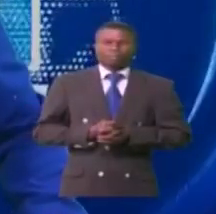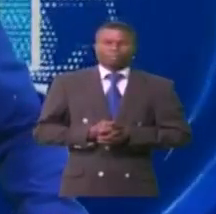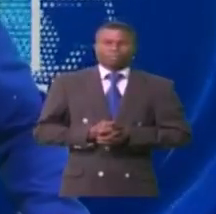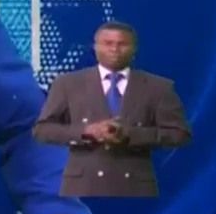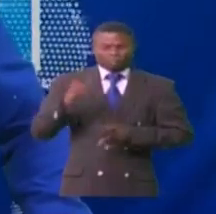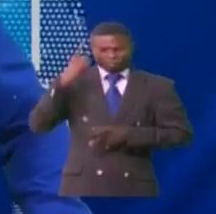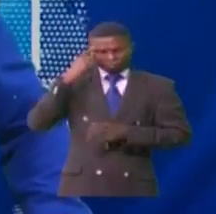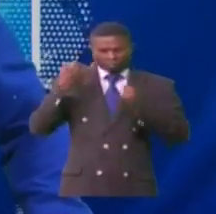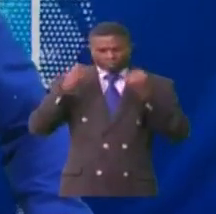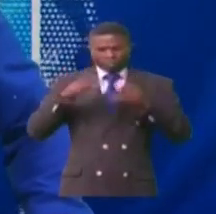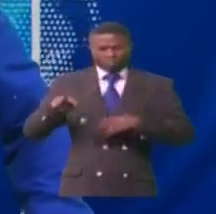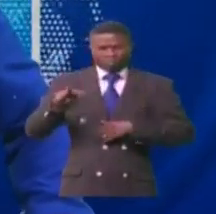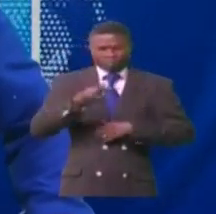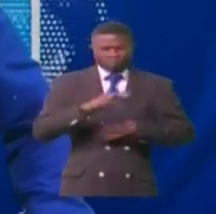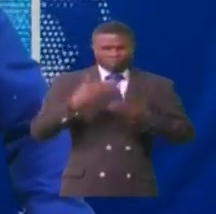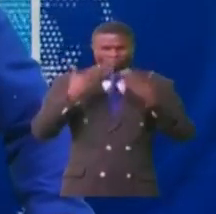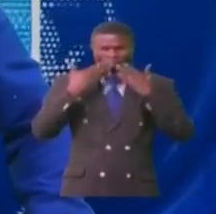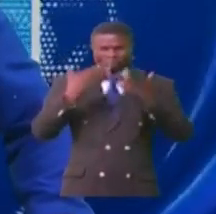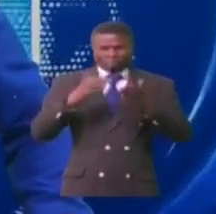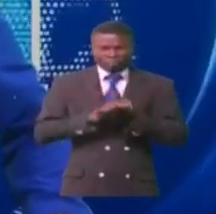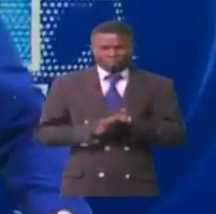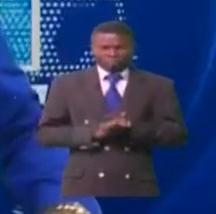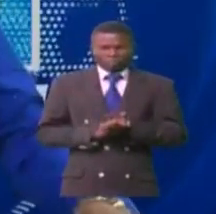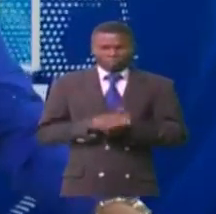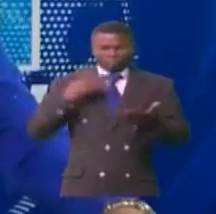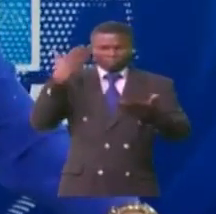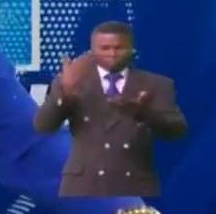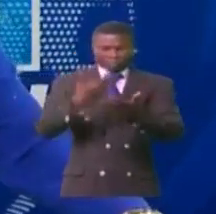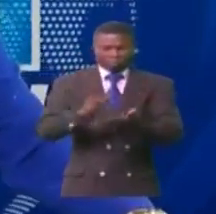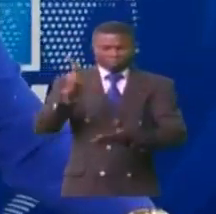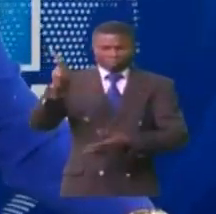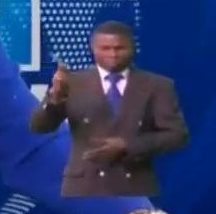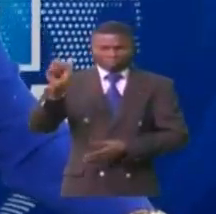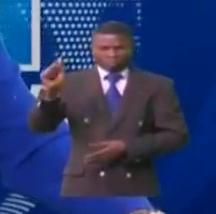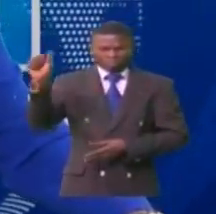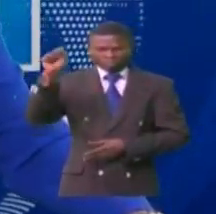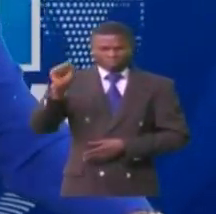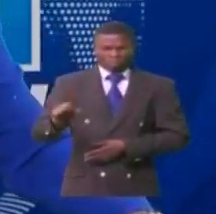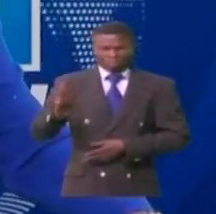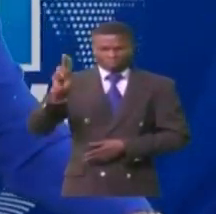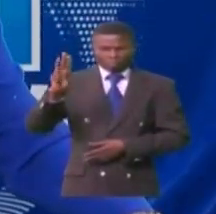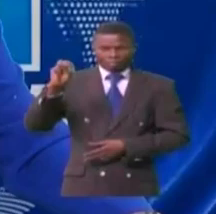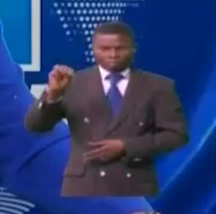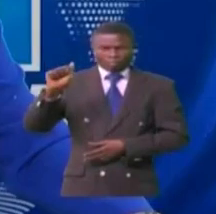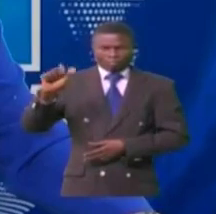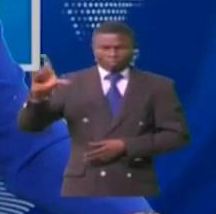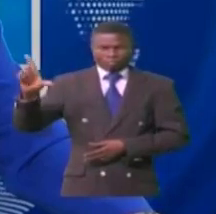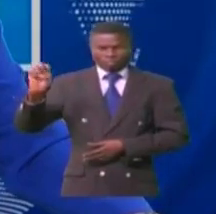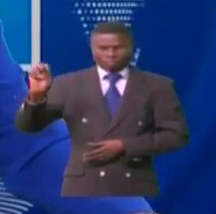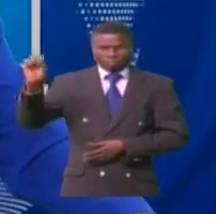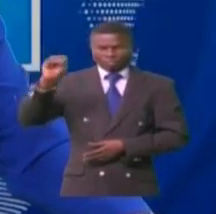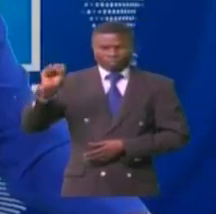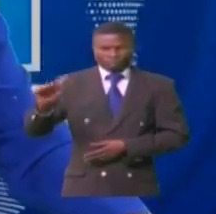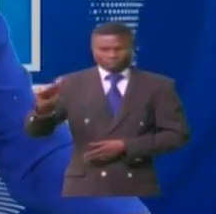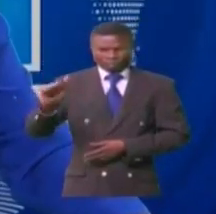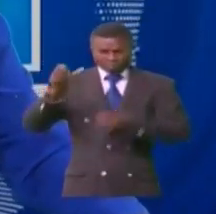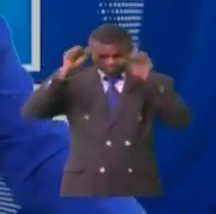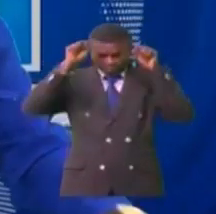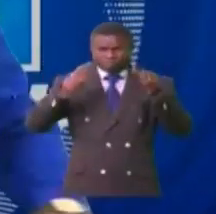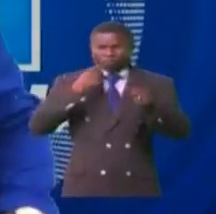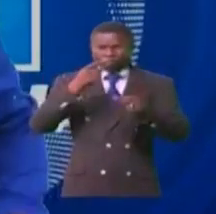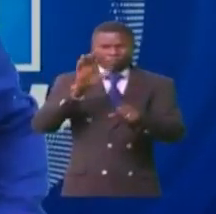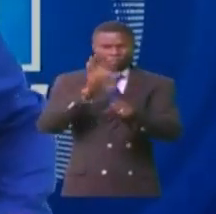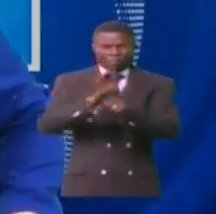vous informer. Jeudi, arrivé à Kasumbalesa, dans la province du Haut-Katanga, le président de la République s'est adressé à une